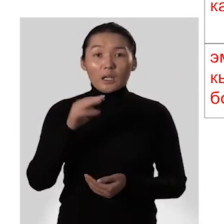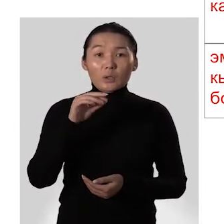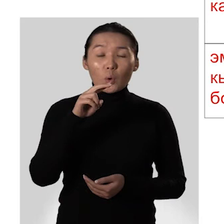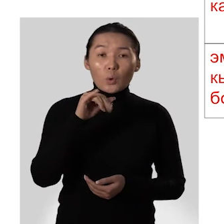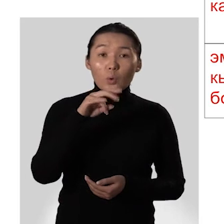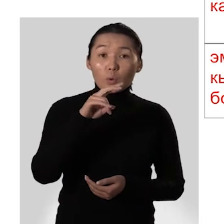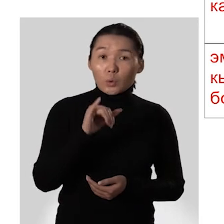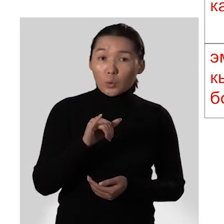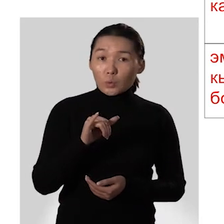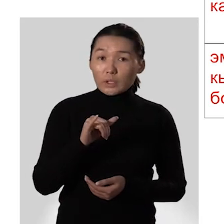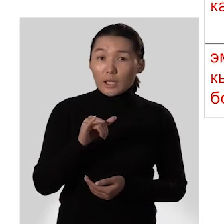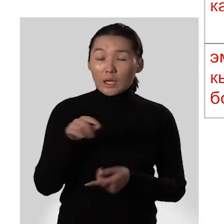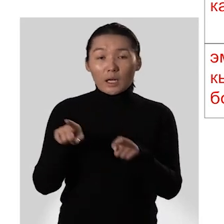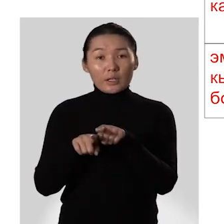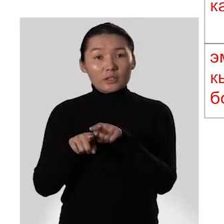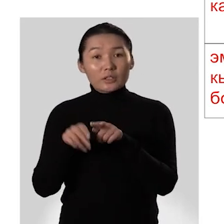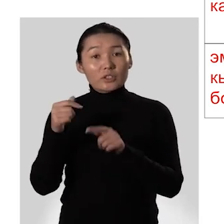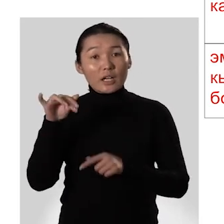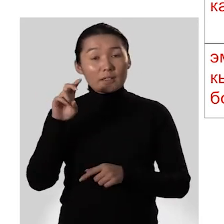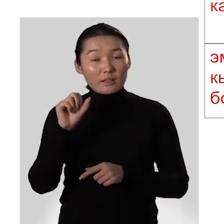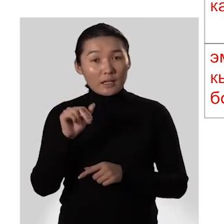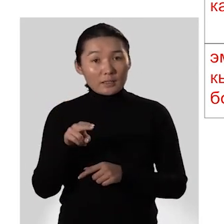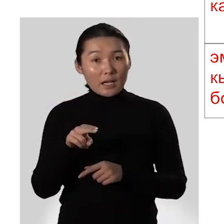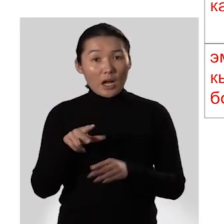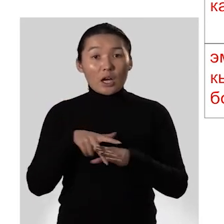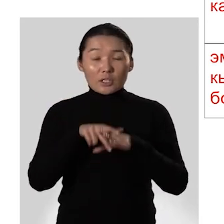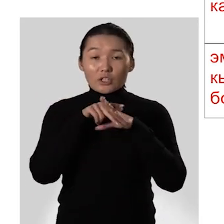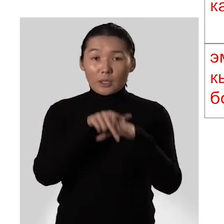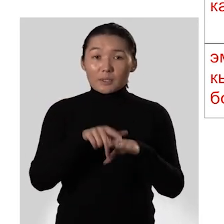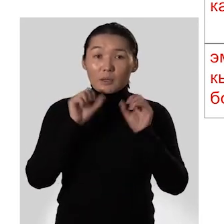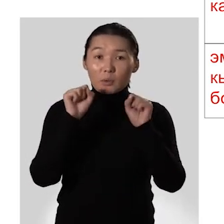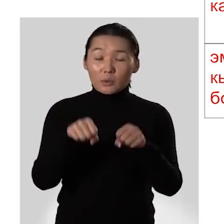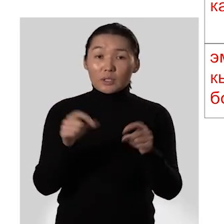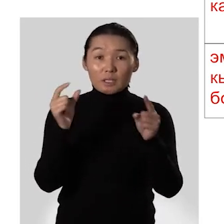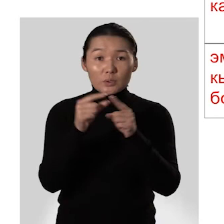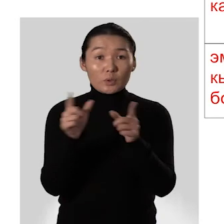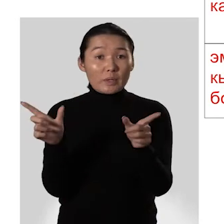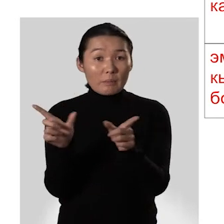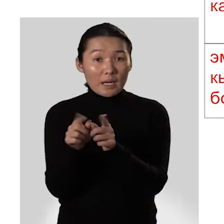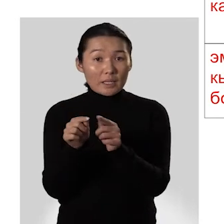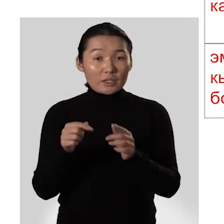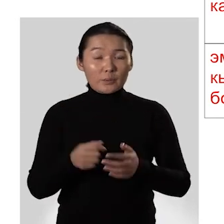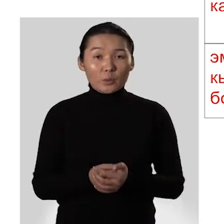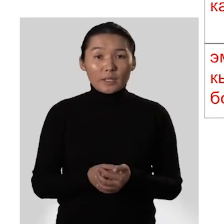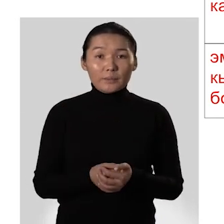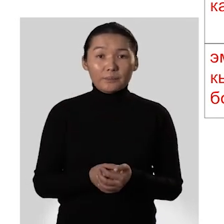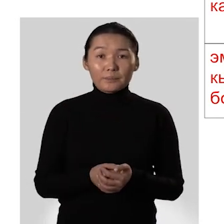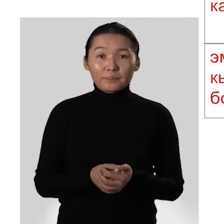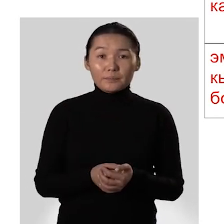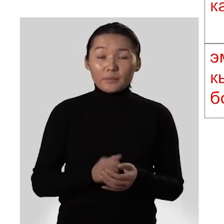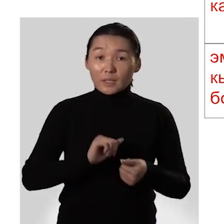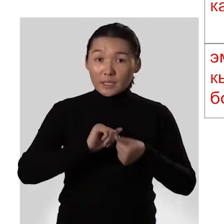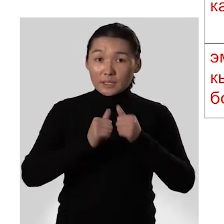да, жайдак да, чапса болот деген сөз менен байланышып турат. Эске